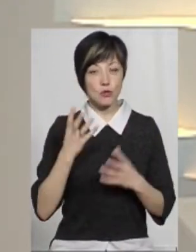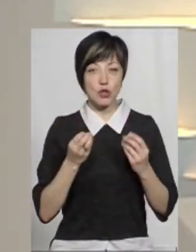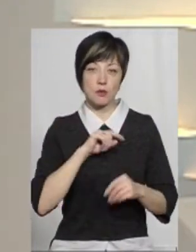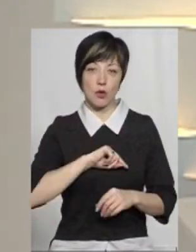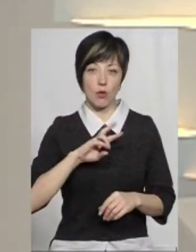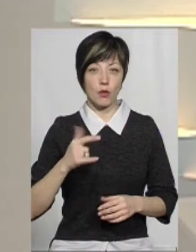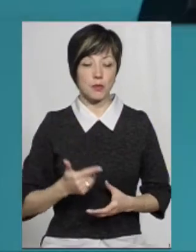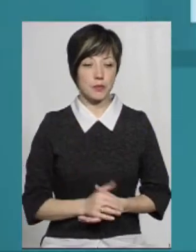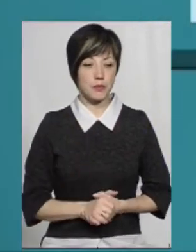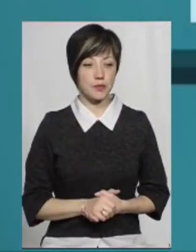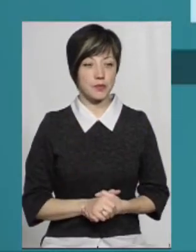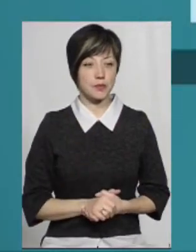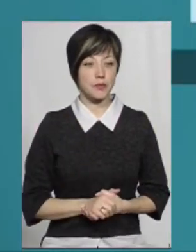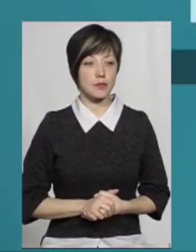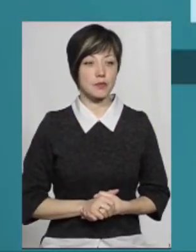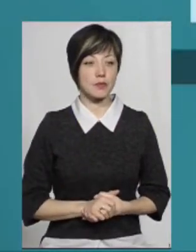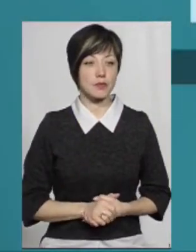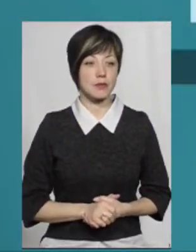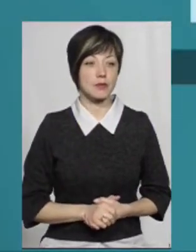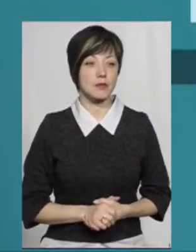ще психологів.